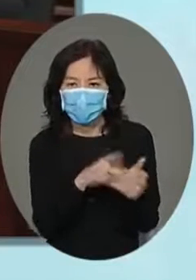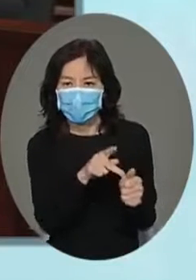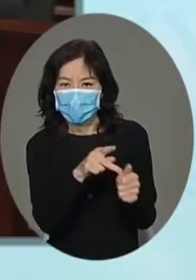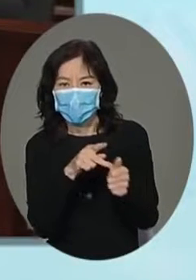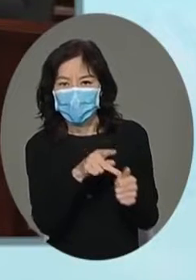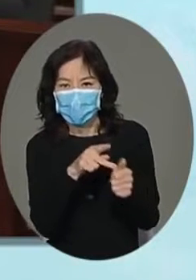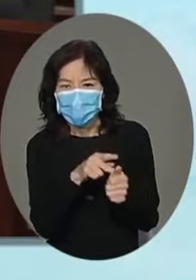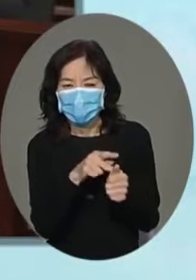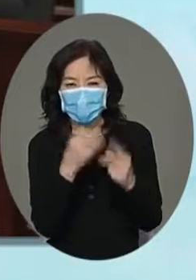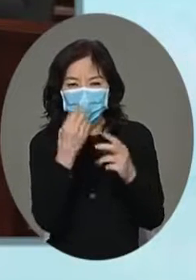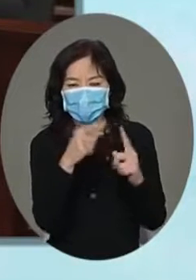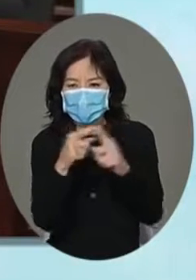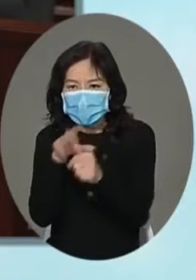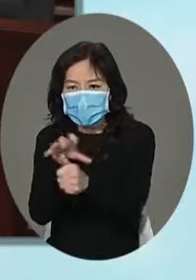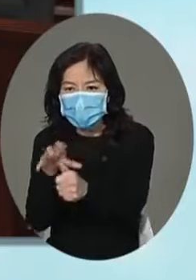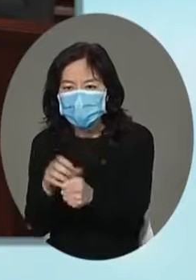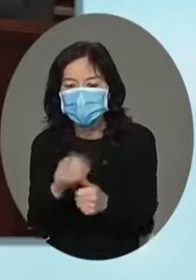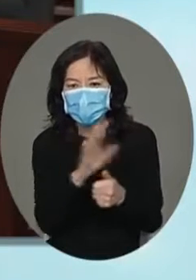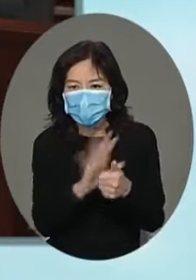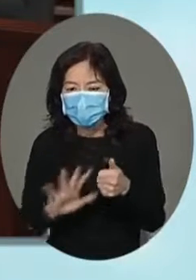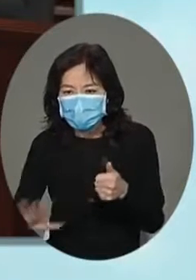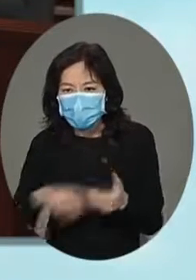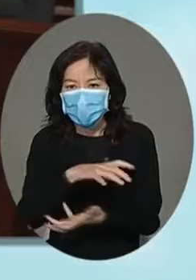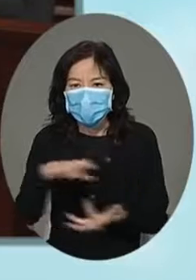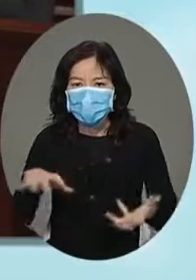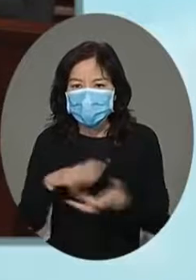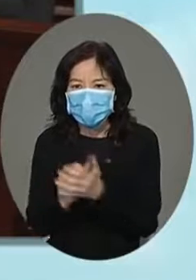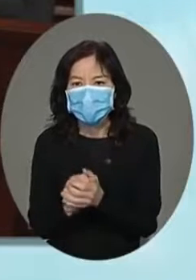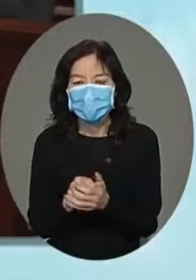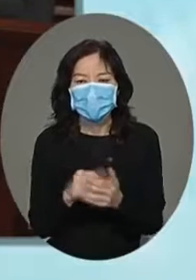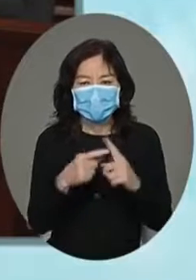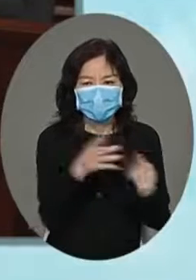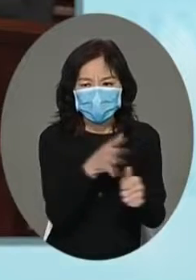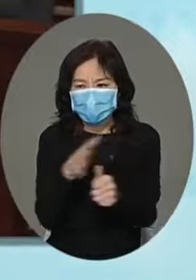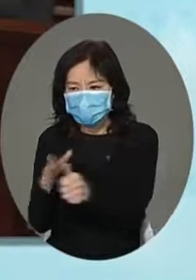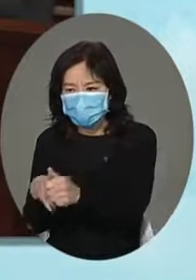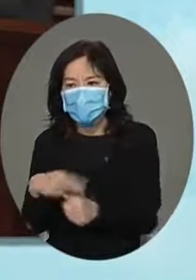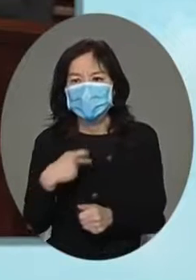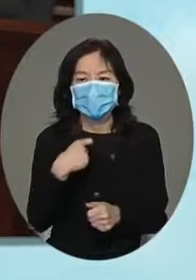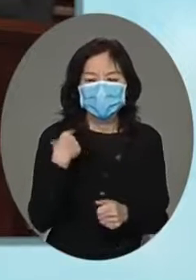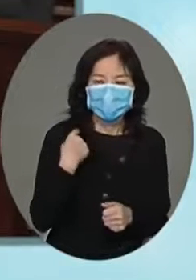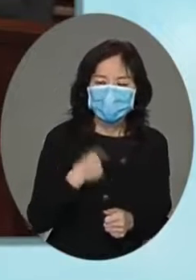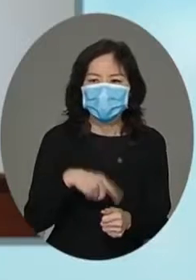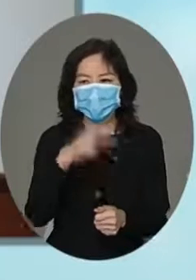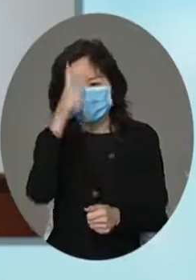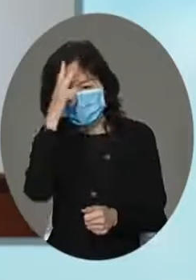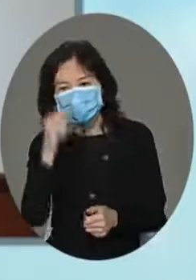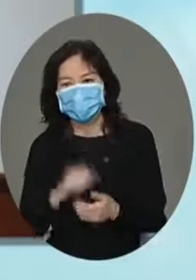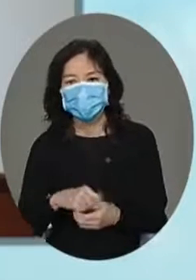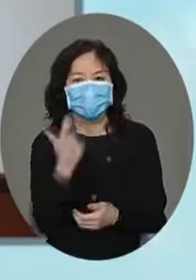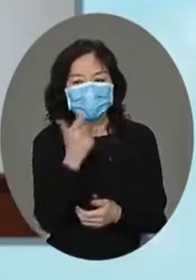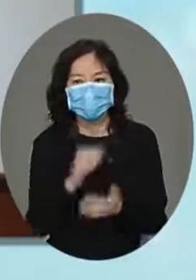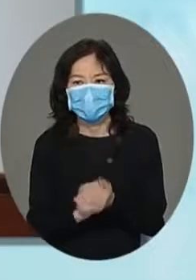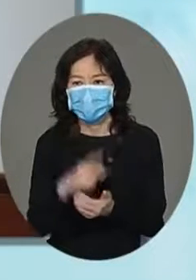條例就恐嚇香港市民，製造混亂，煽動市民就仇中仇政府、反政府。 如